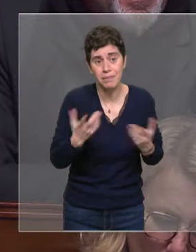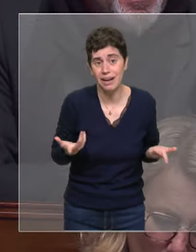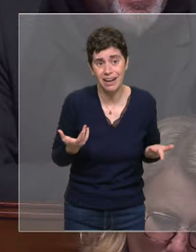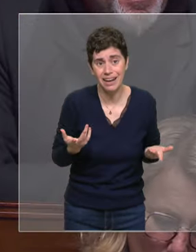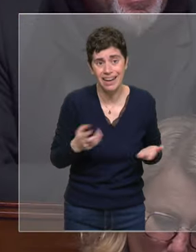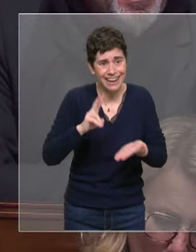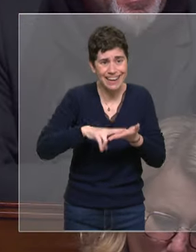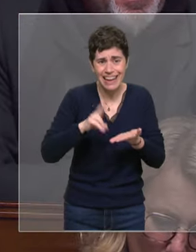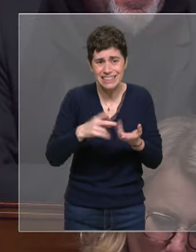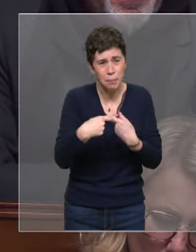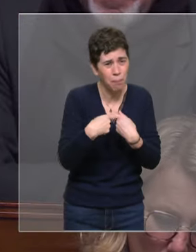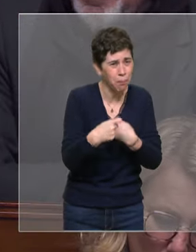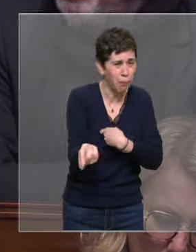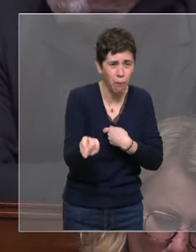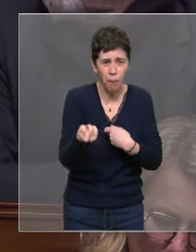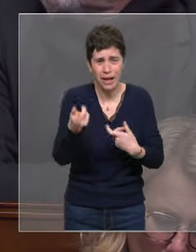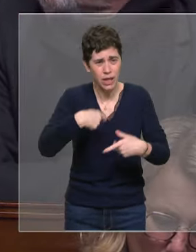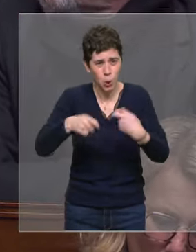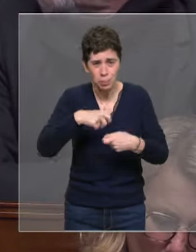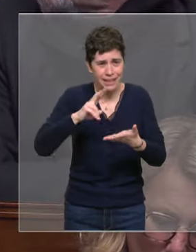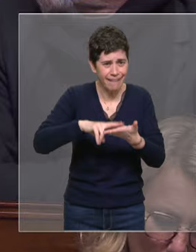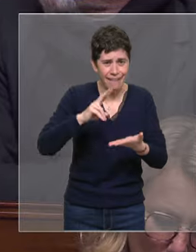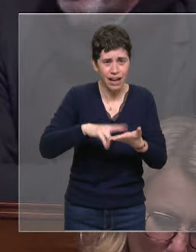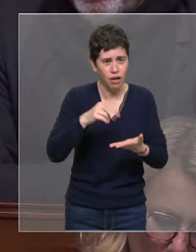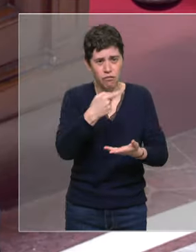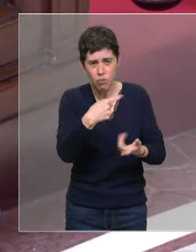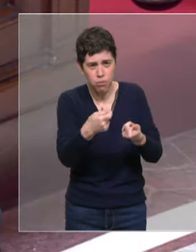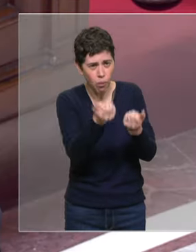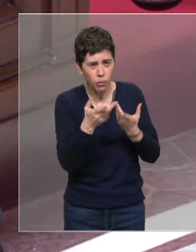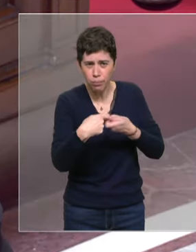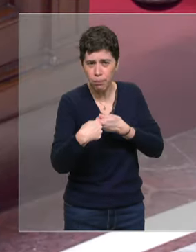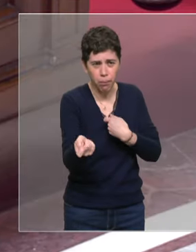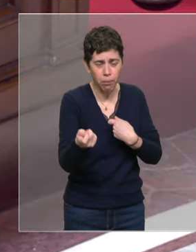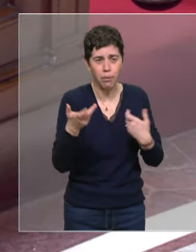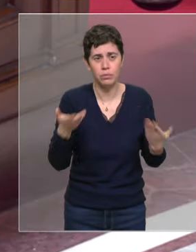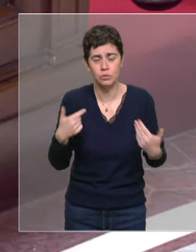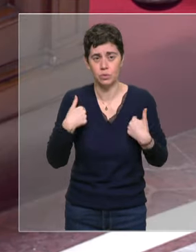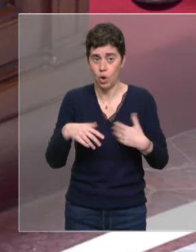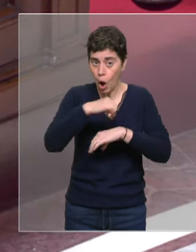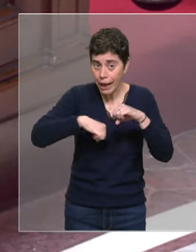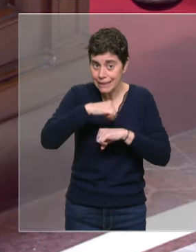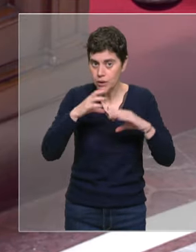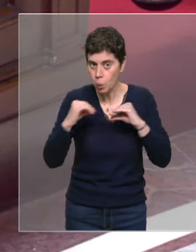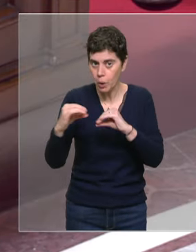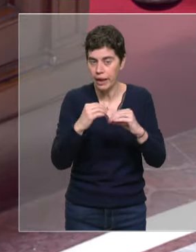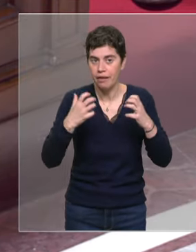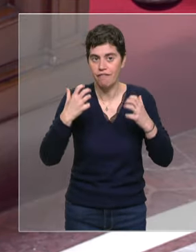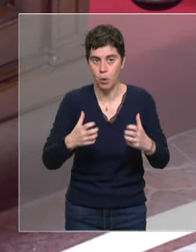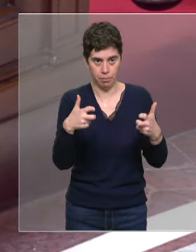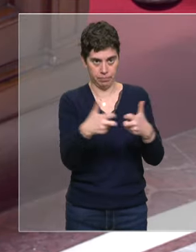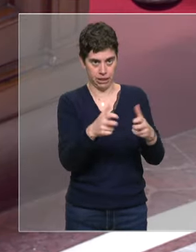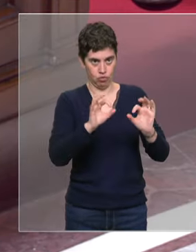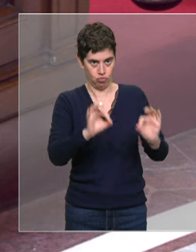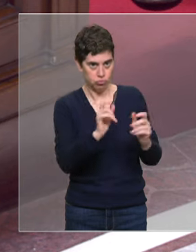déconnecté des réalités du marché. Nous, ce que nous voulons faire mettre en œuvre, ce sont des prix construits avec